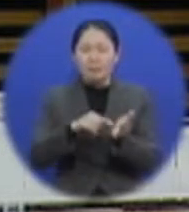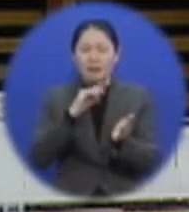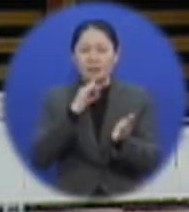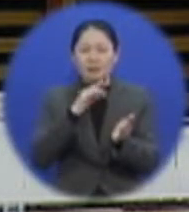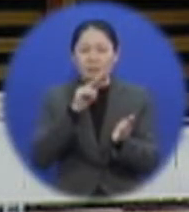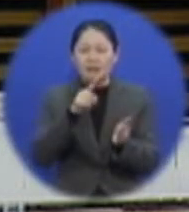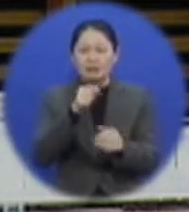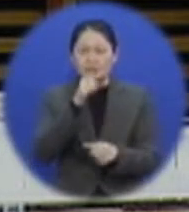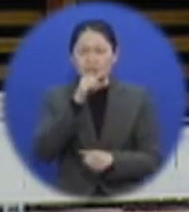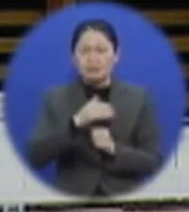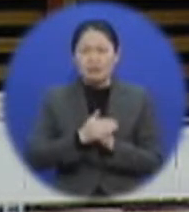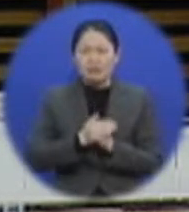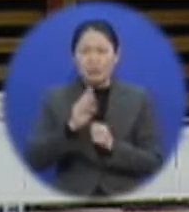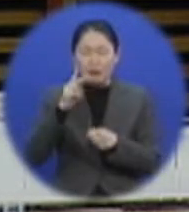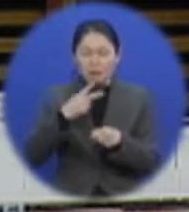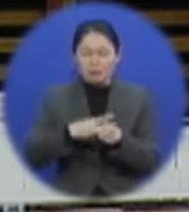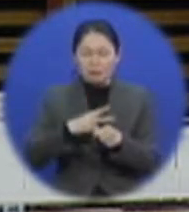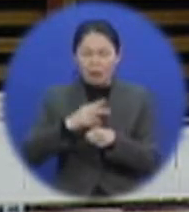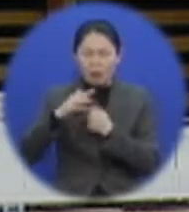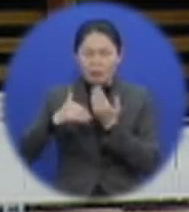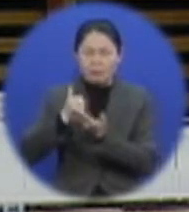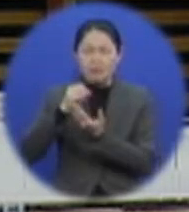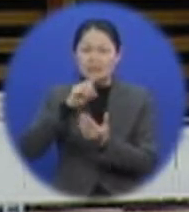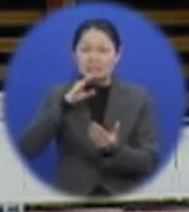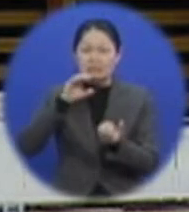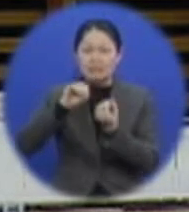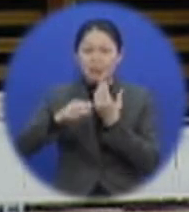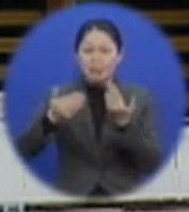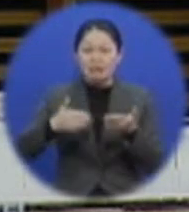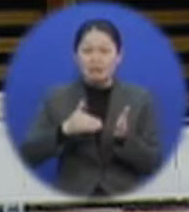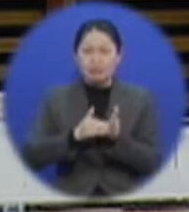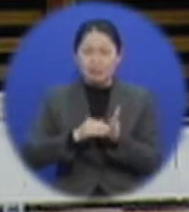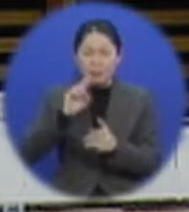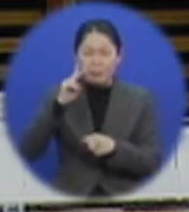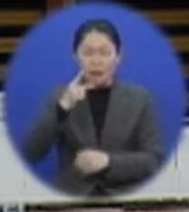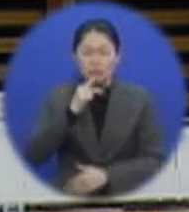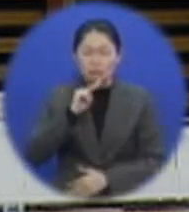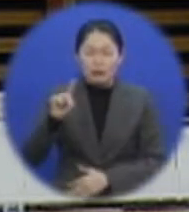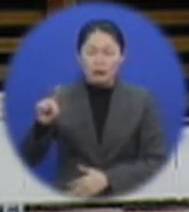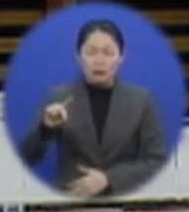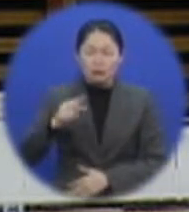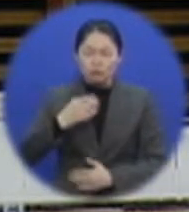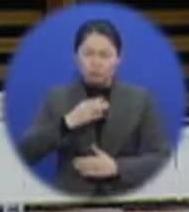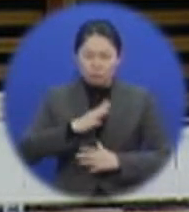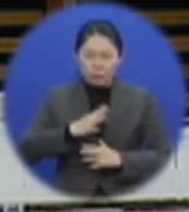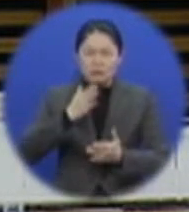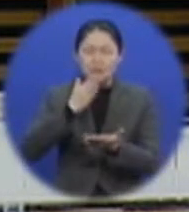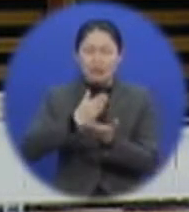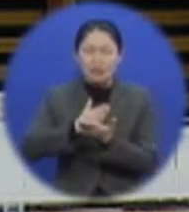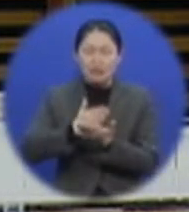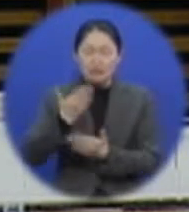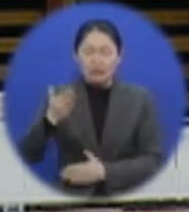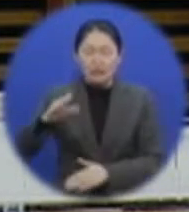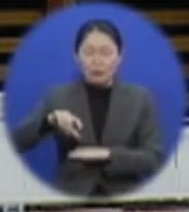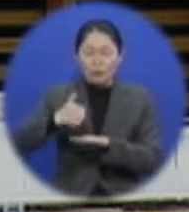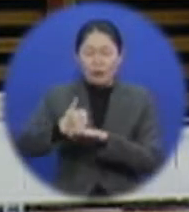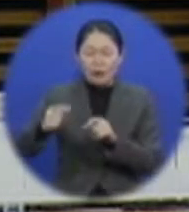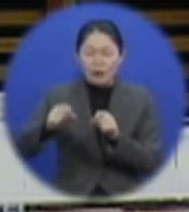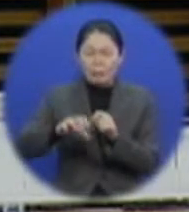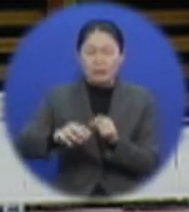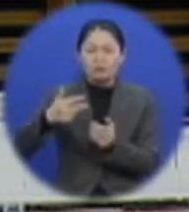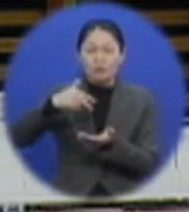사도 바울이 하나님의 응답을 받았기 때문입니다 아우라 두려워하지 말라 내가 가이사 앞에 서야 하겠고